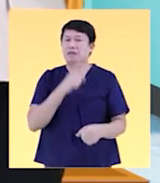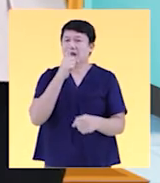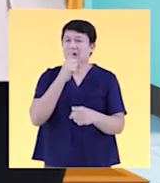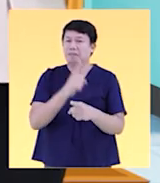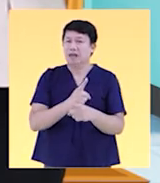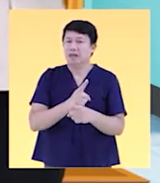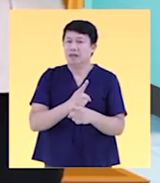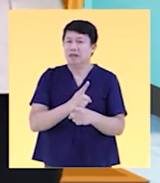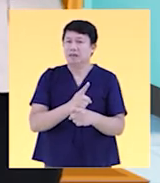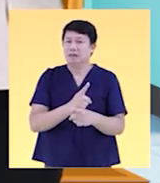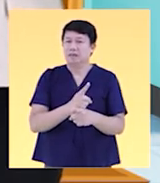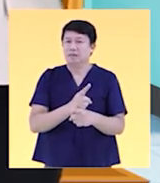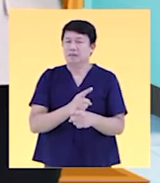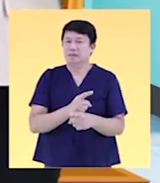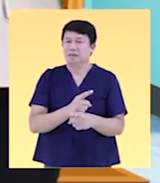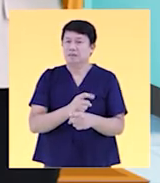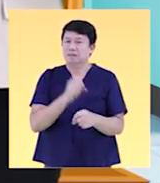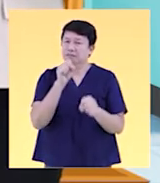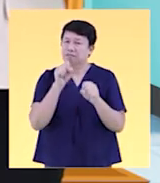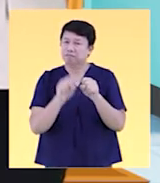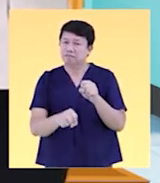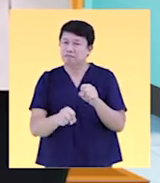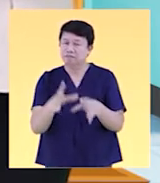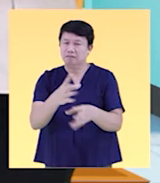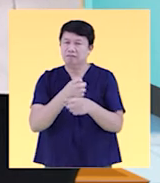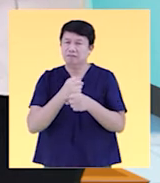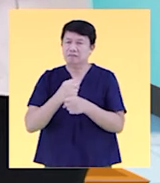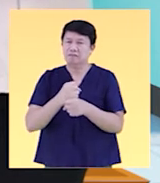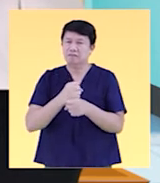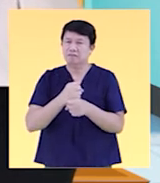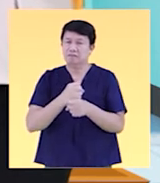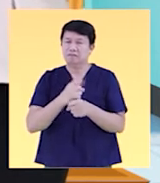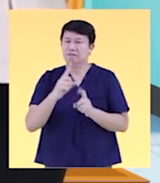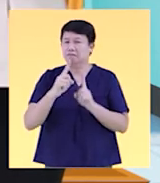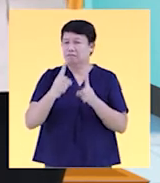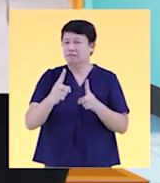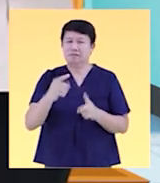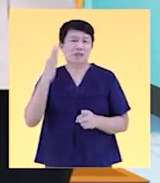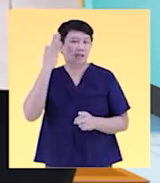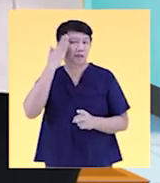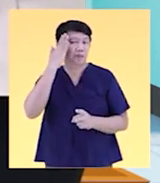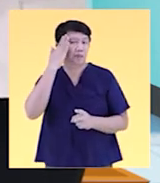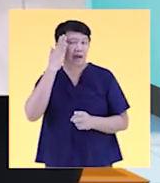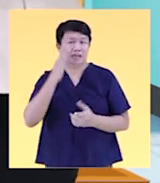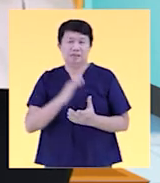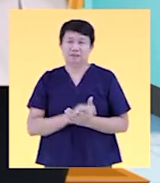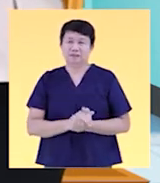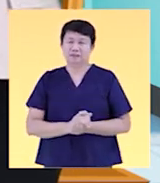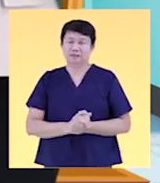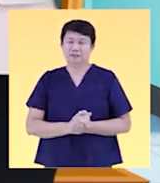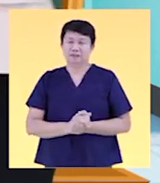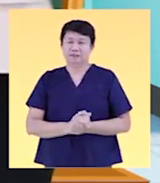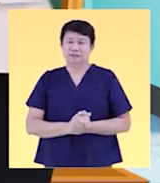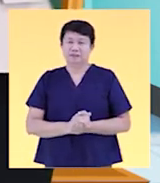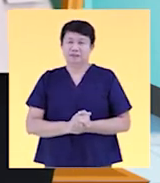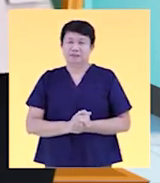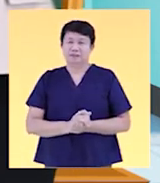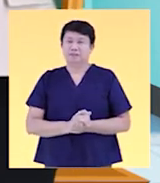ang akma o nararapat upang makuha ang sagot? Alam nyo ba?